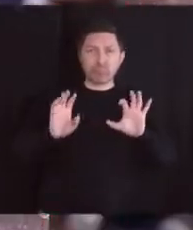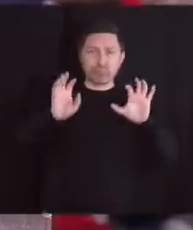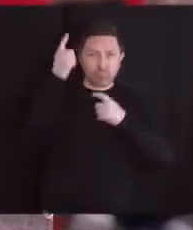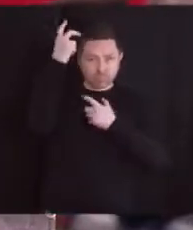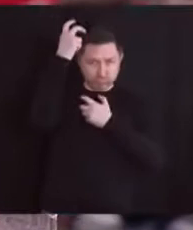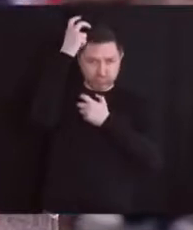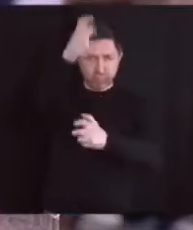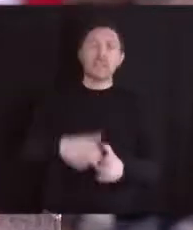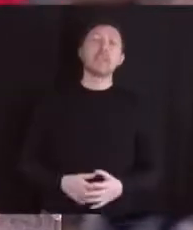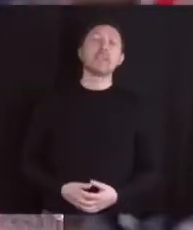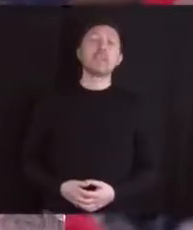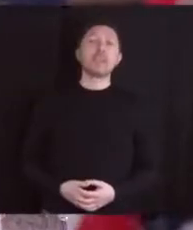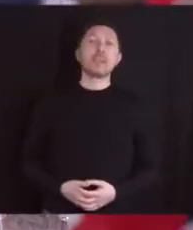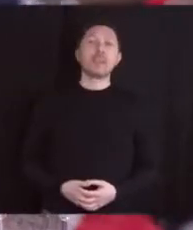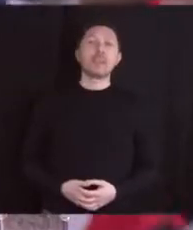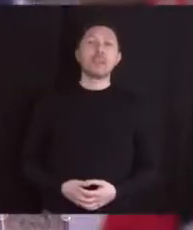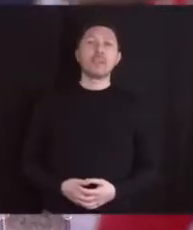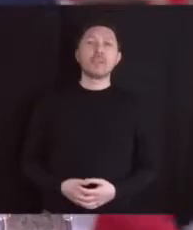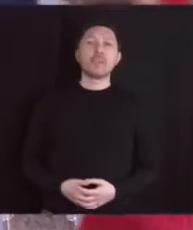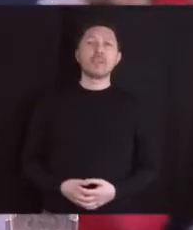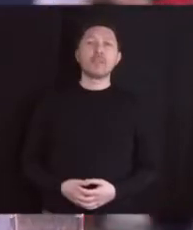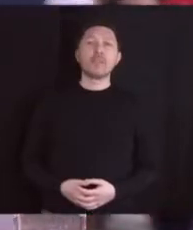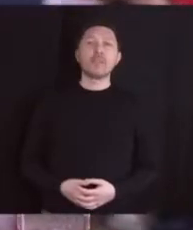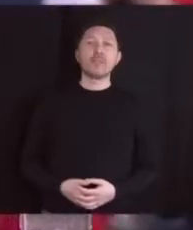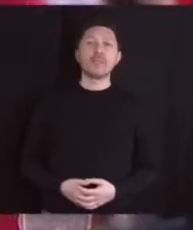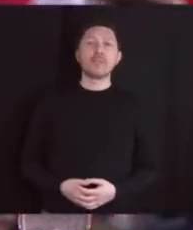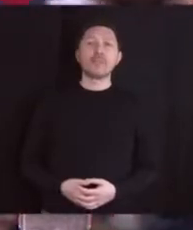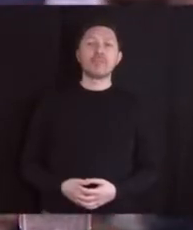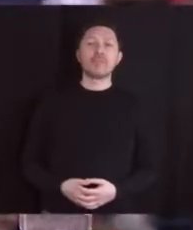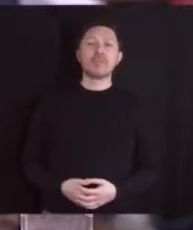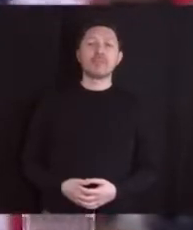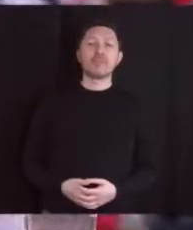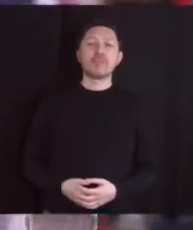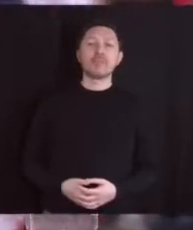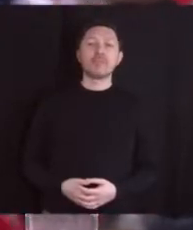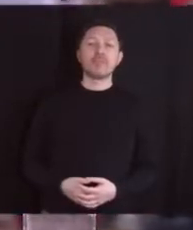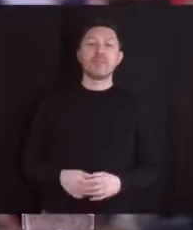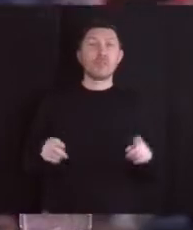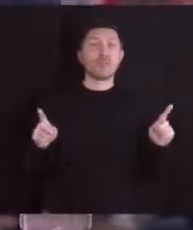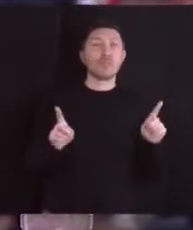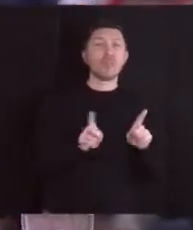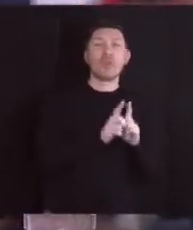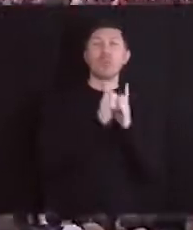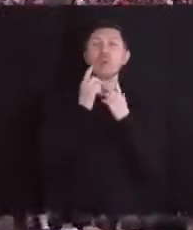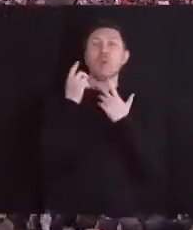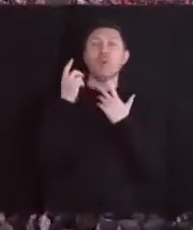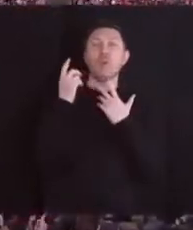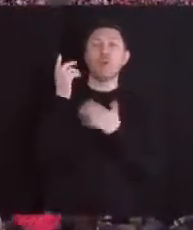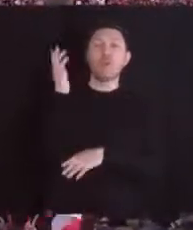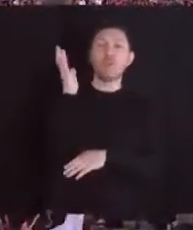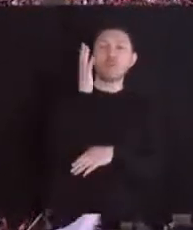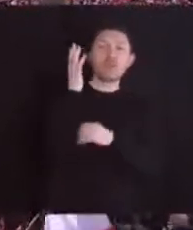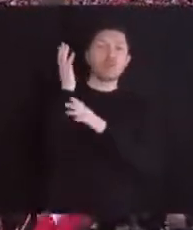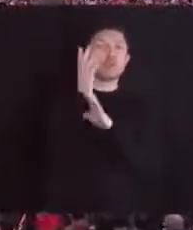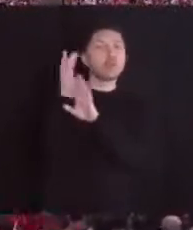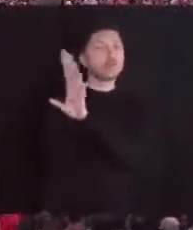Ce son n'a pas de nom, comme le bruit du vent dans les feuilles, comme celui de la